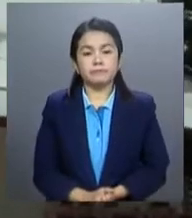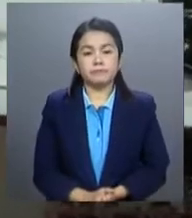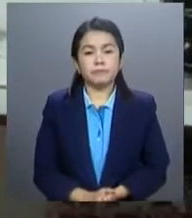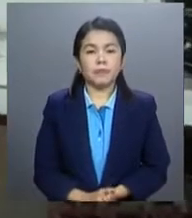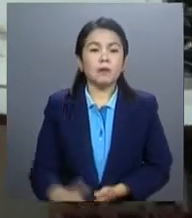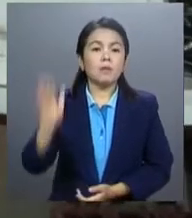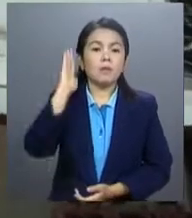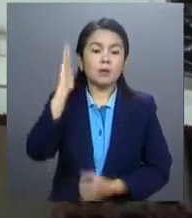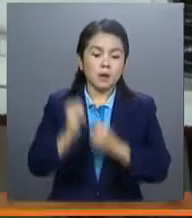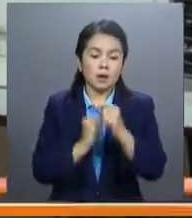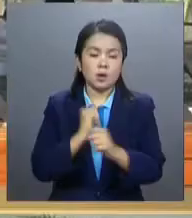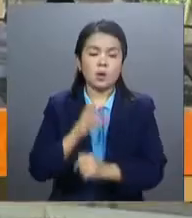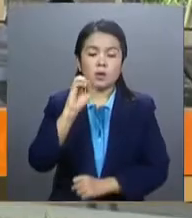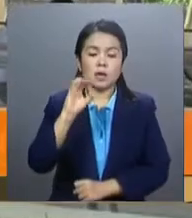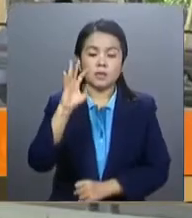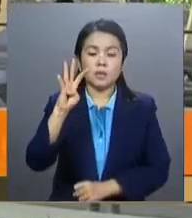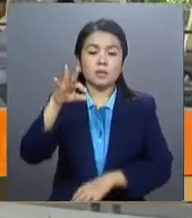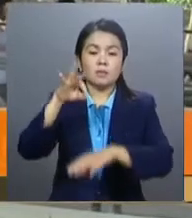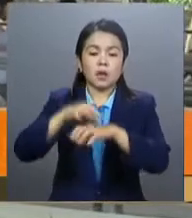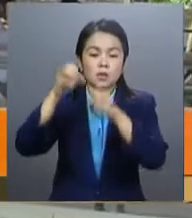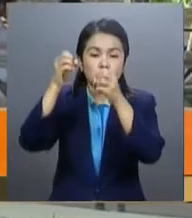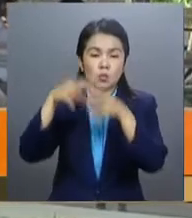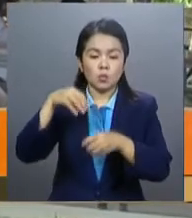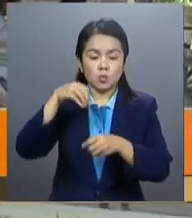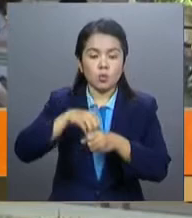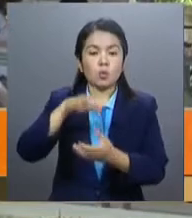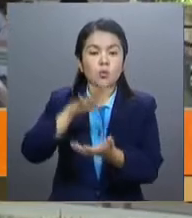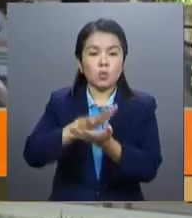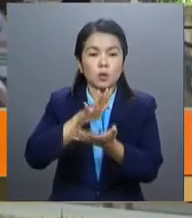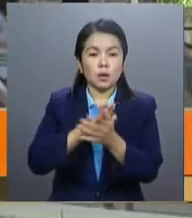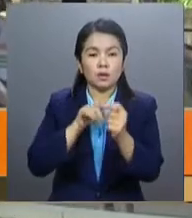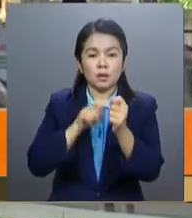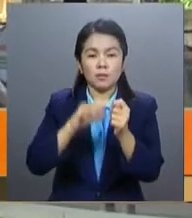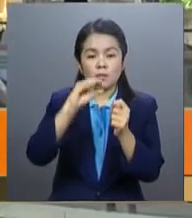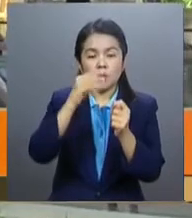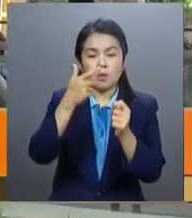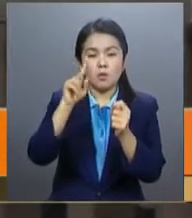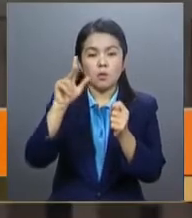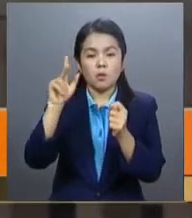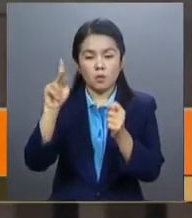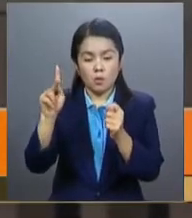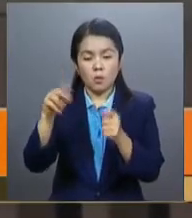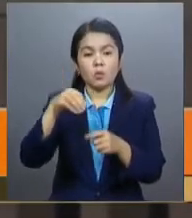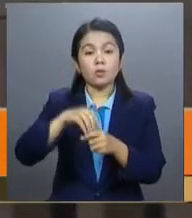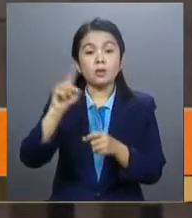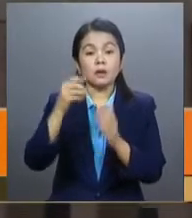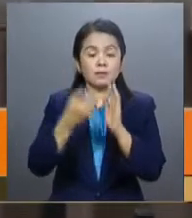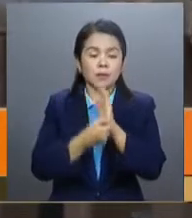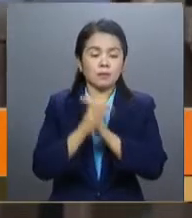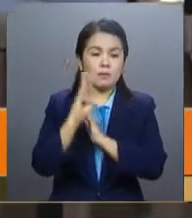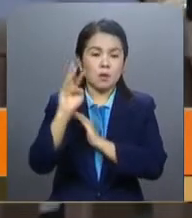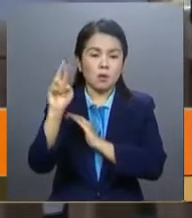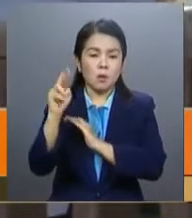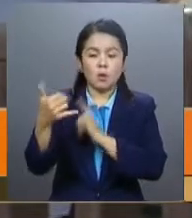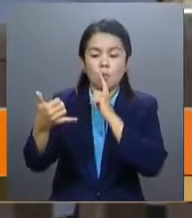ชายวัย 54ปีนะครับซึ่งเป็นครูประจำโรงเรียนแห่งหนึ่งในตำบลโคกว่านอำเภอละหารทรายจังหวัดบุรีรัมย์และถูก